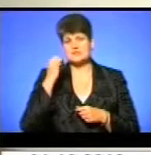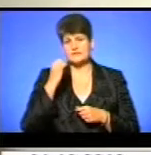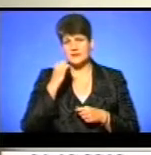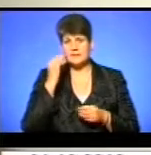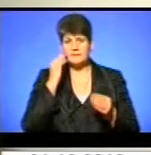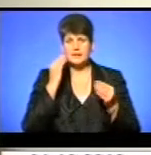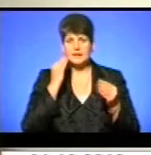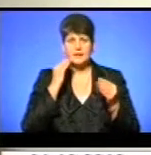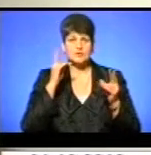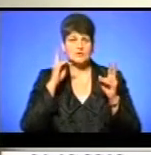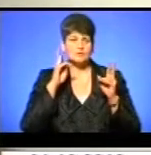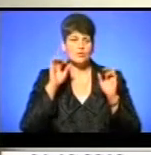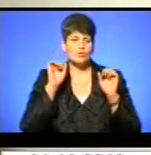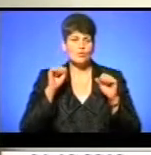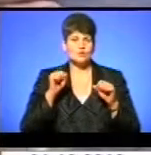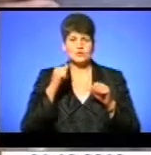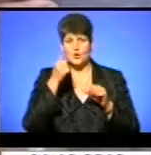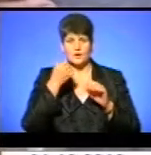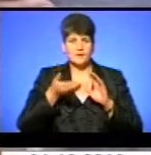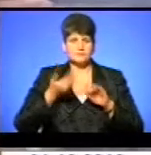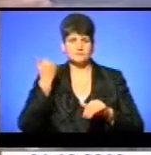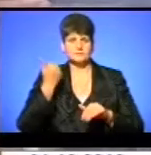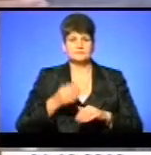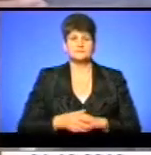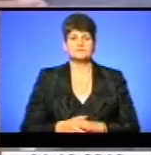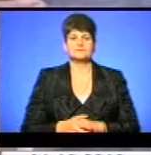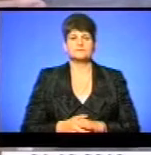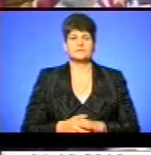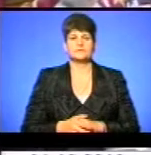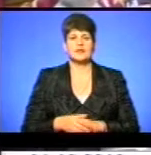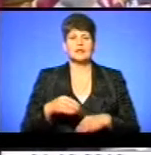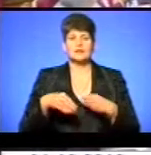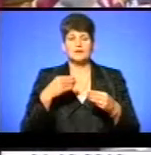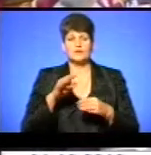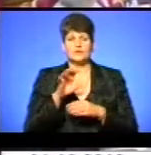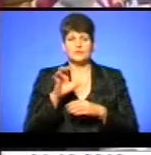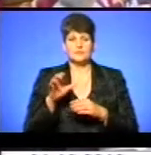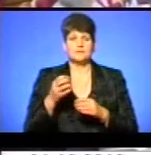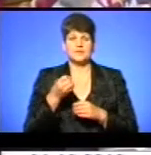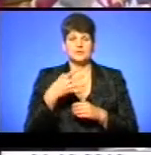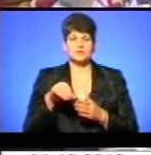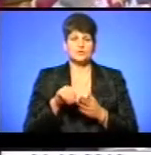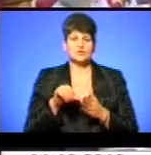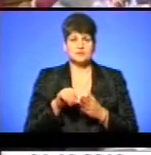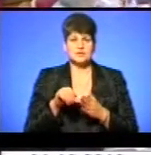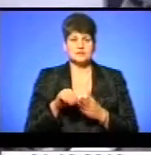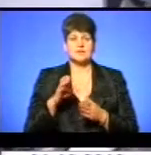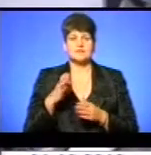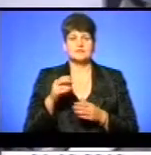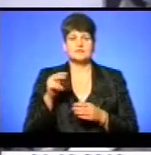макіяжу, зачісті можна людині там роки скинути. Вручає світлини 15 учасницям проєкту «Студміст